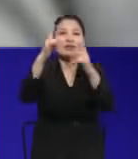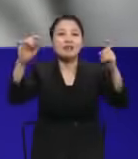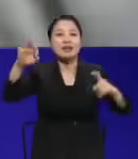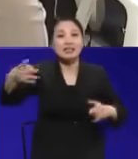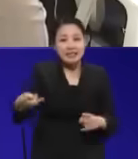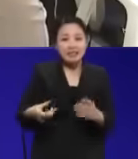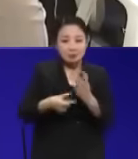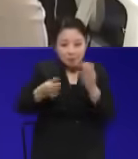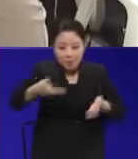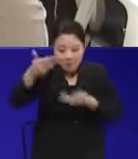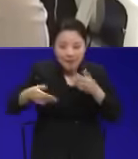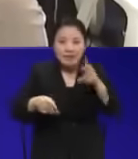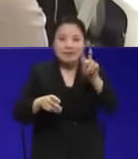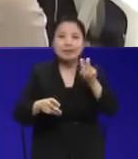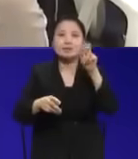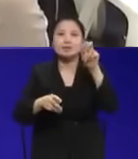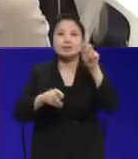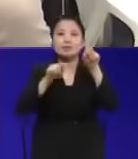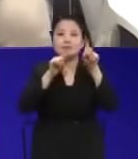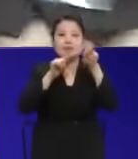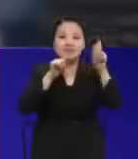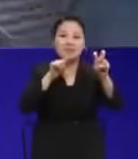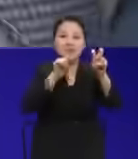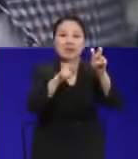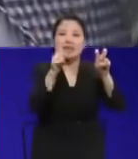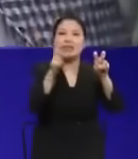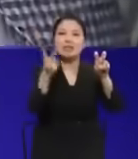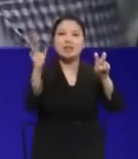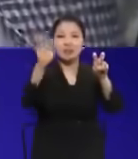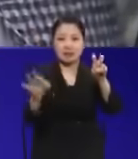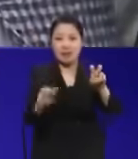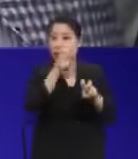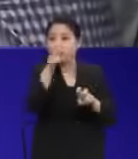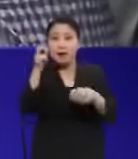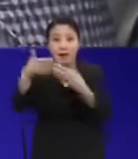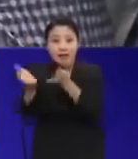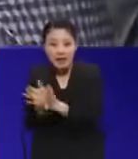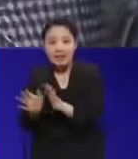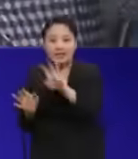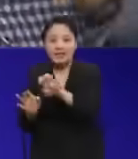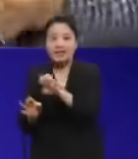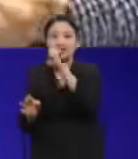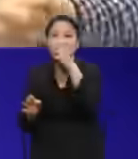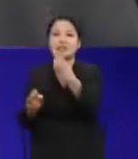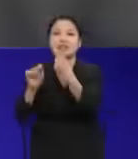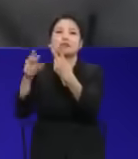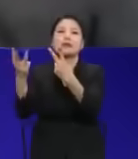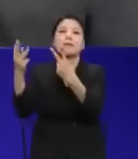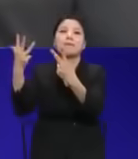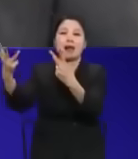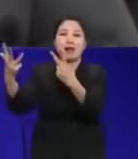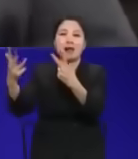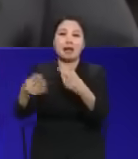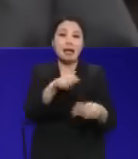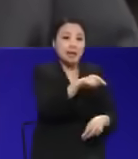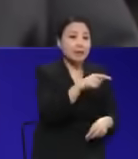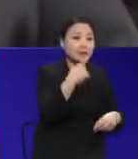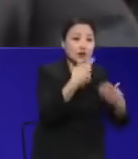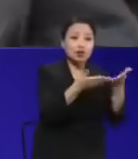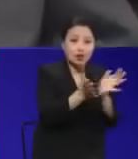현재 20.12%인 가운데 개혁신당 이준석 후보가 42.83%로 더불어민주당 공영훈